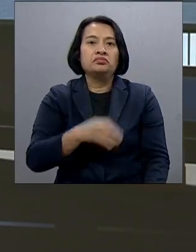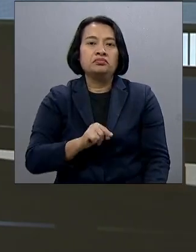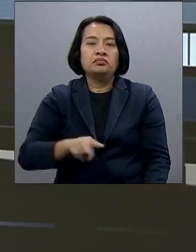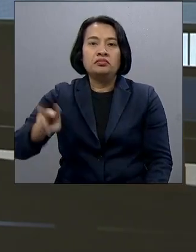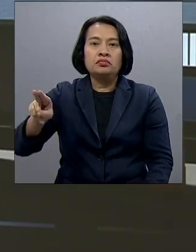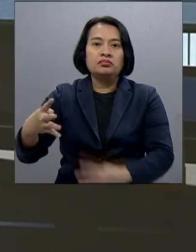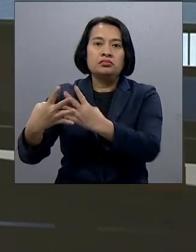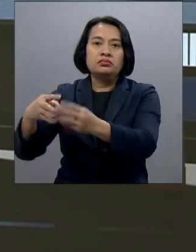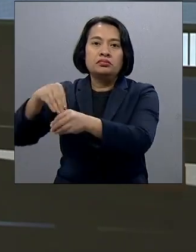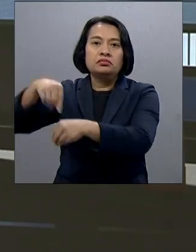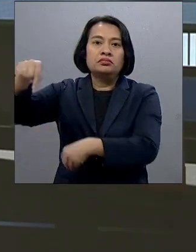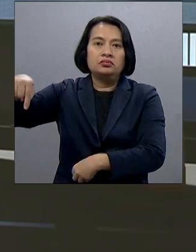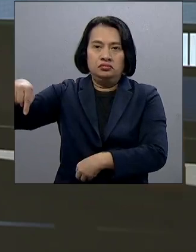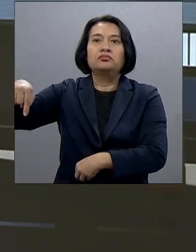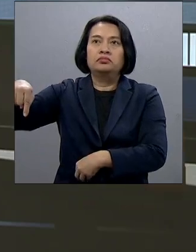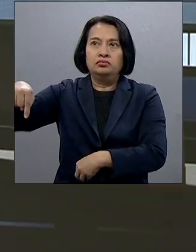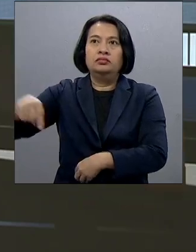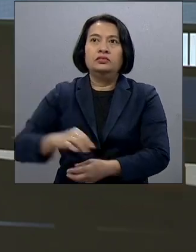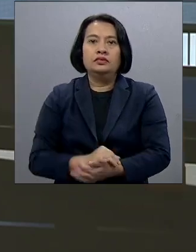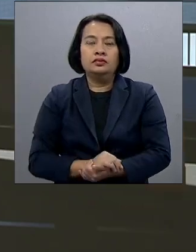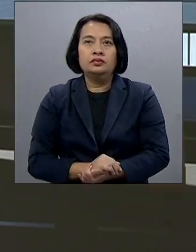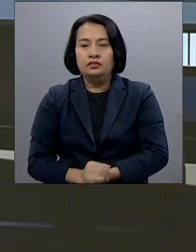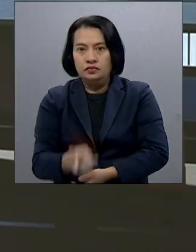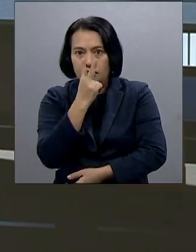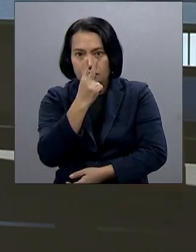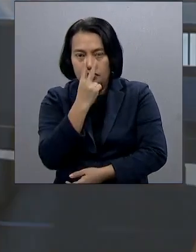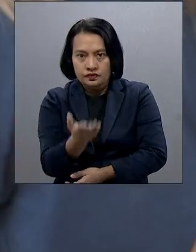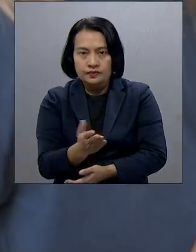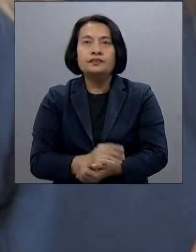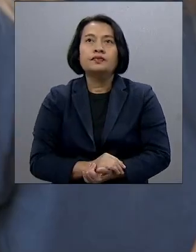ธอก็ไม่สามารถออกมาจากเรือนจำได้นะคะเอาไปดูเรื่องนี้กันค่ะ